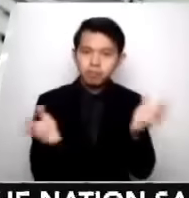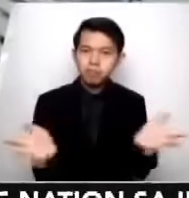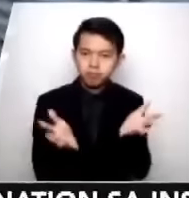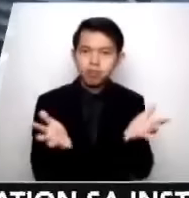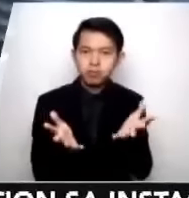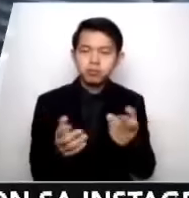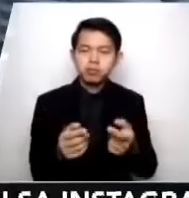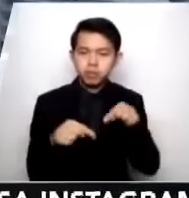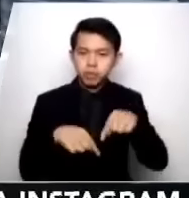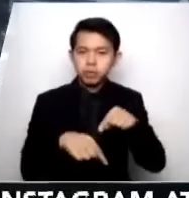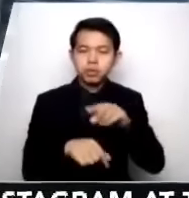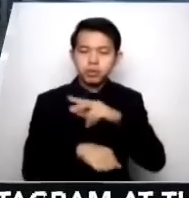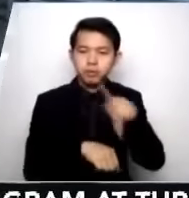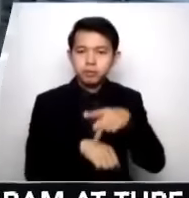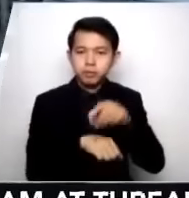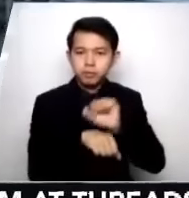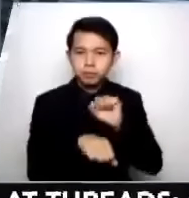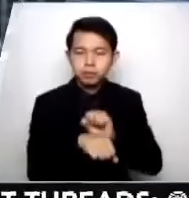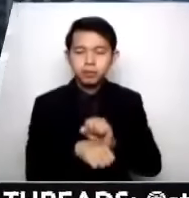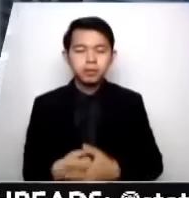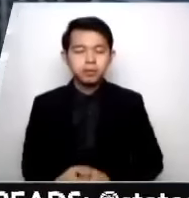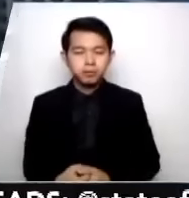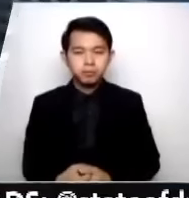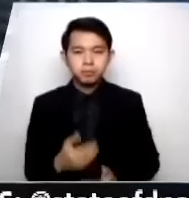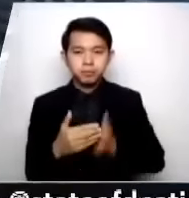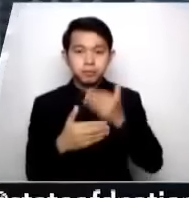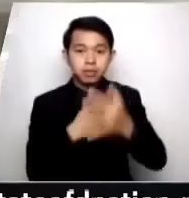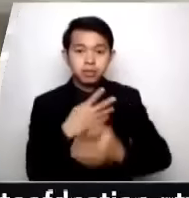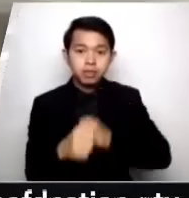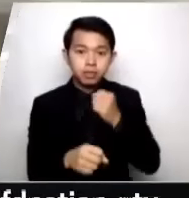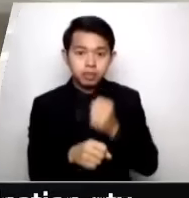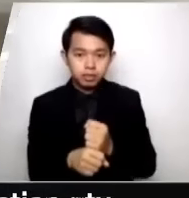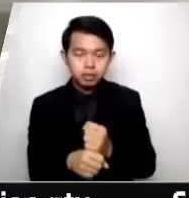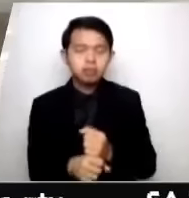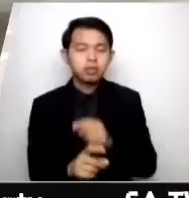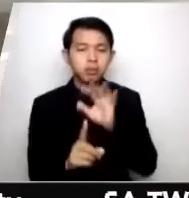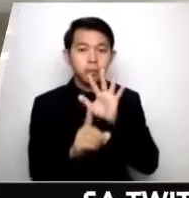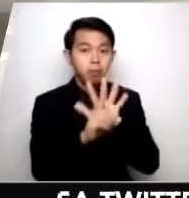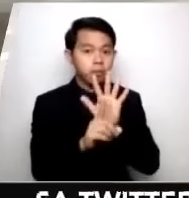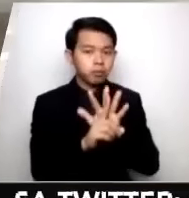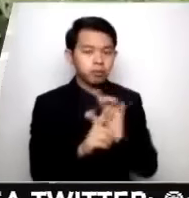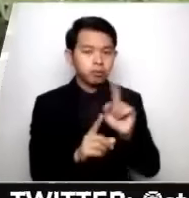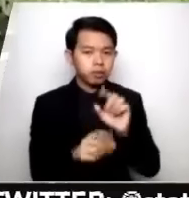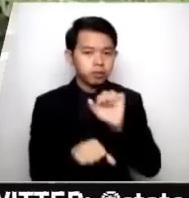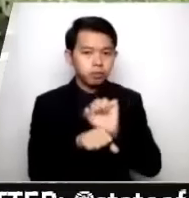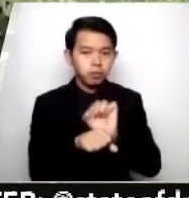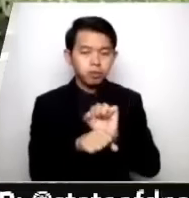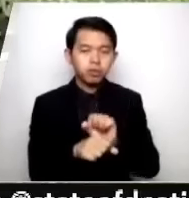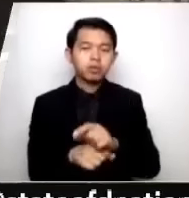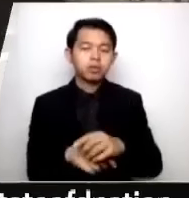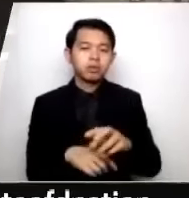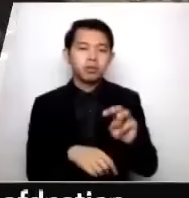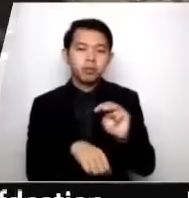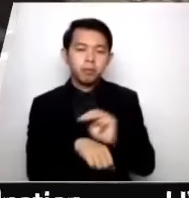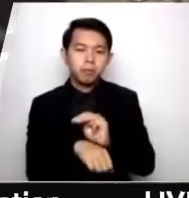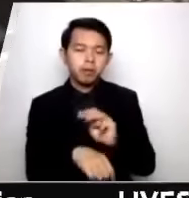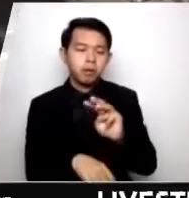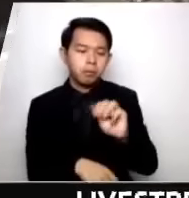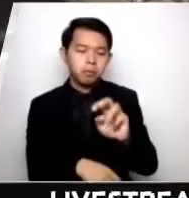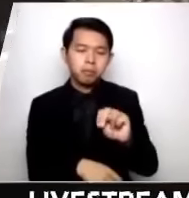employment generators para sa mga susunod na taon, in demand pa rin ang mga trabaho sa manufacturing, agriculture, transport